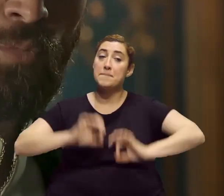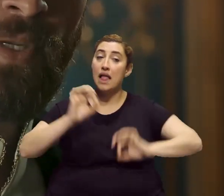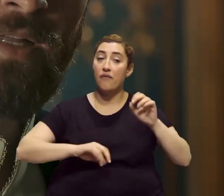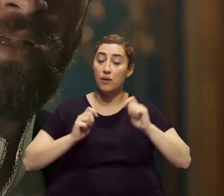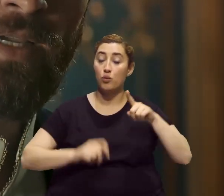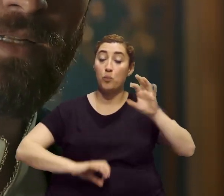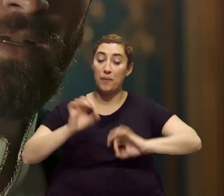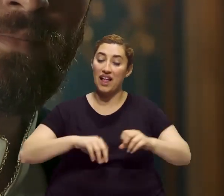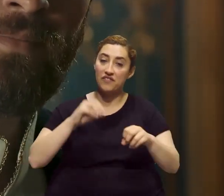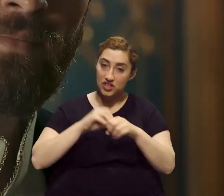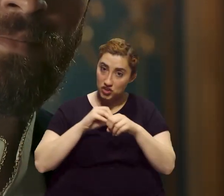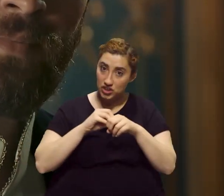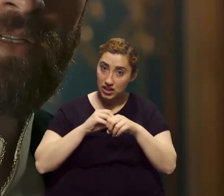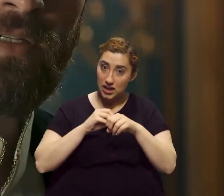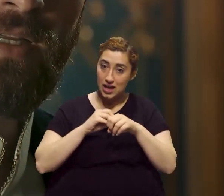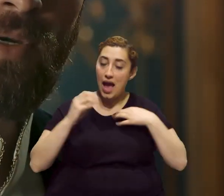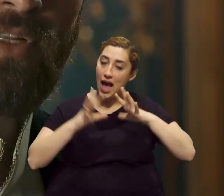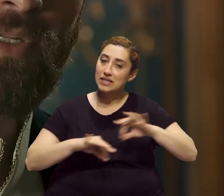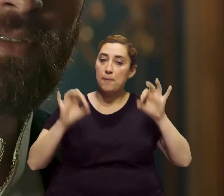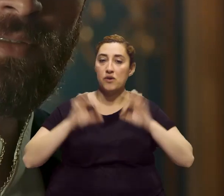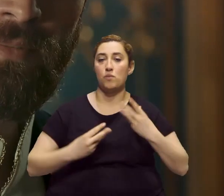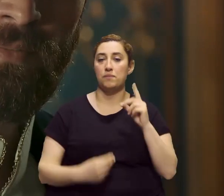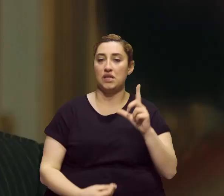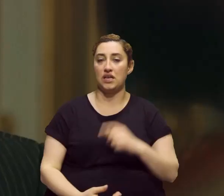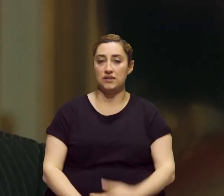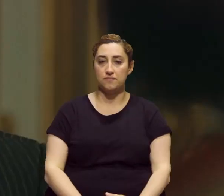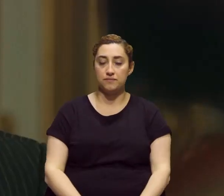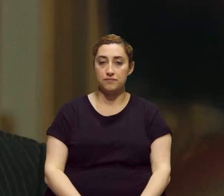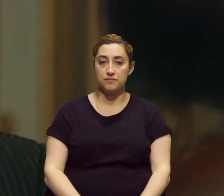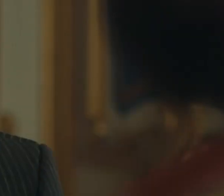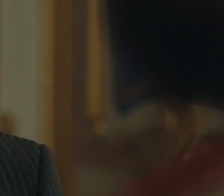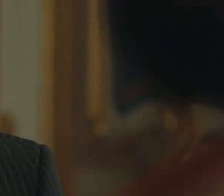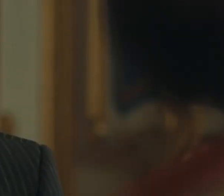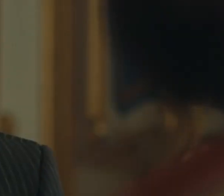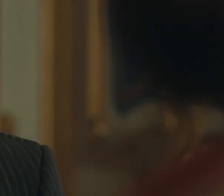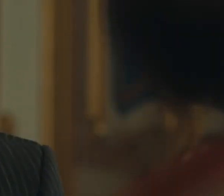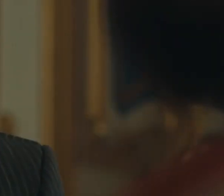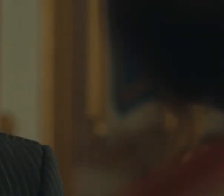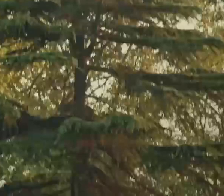bu plan dahilinde hazırlıklara başlamalıyız.